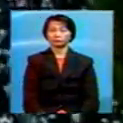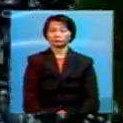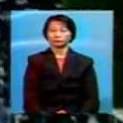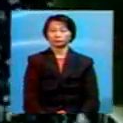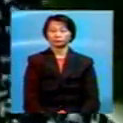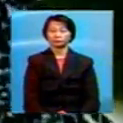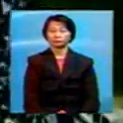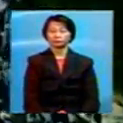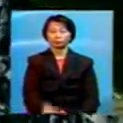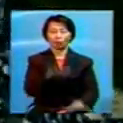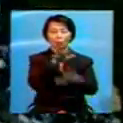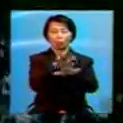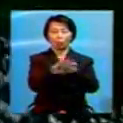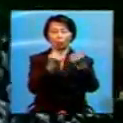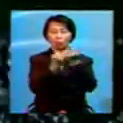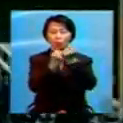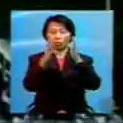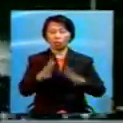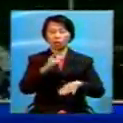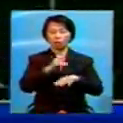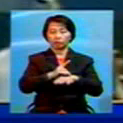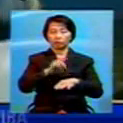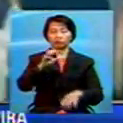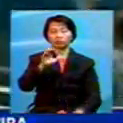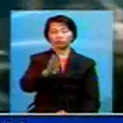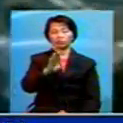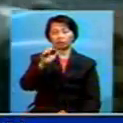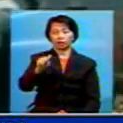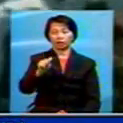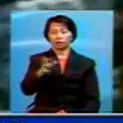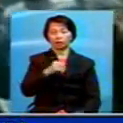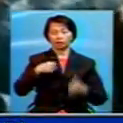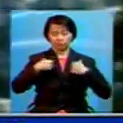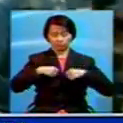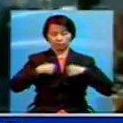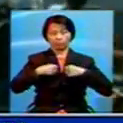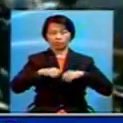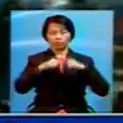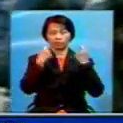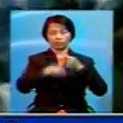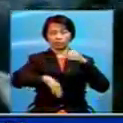sendiri ribuan penyokong berkumpul di buen a jersadang